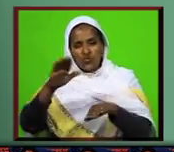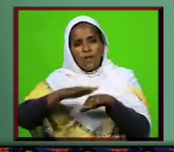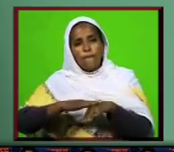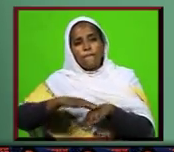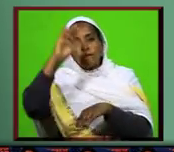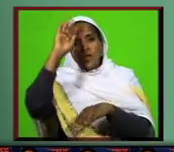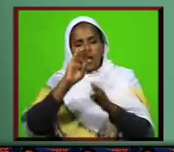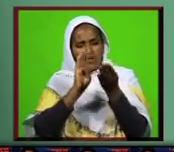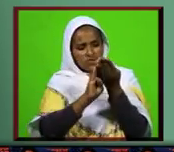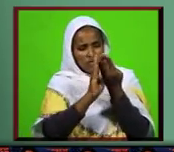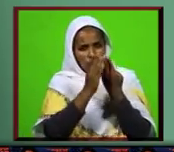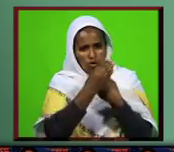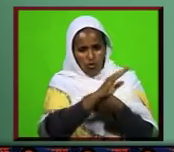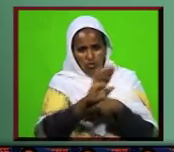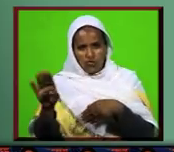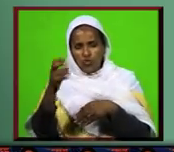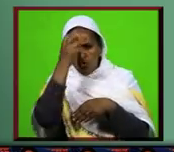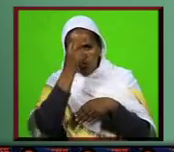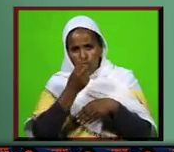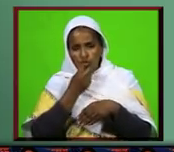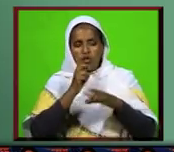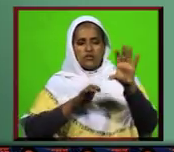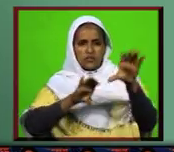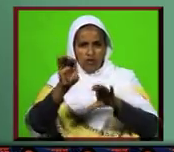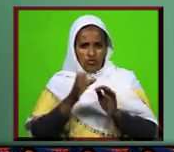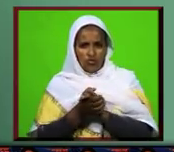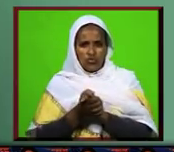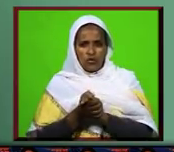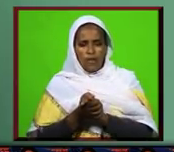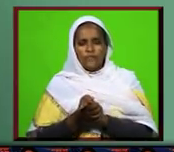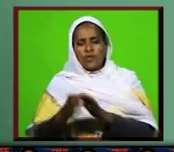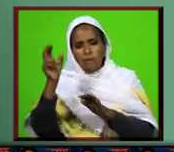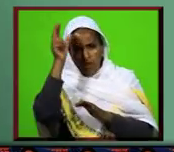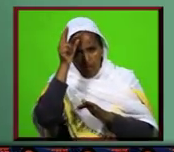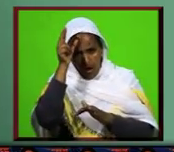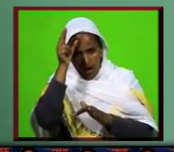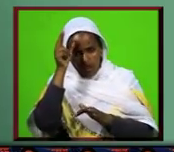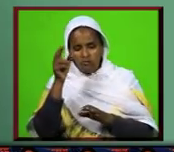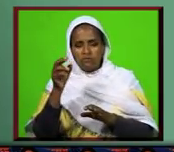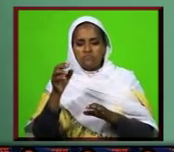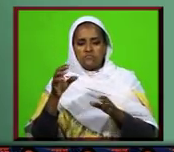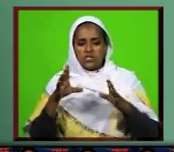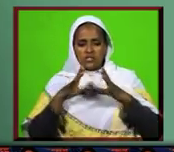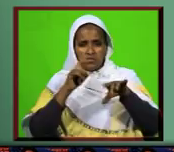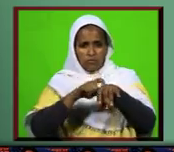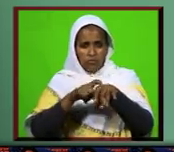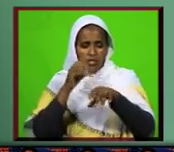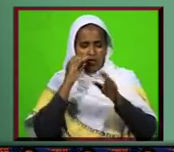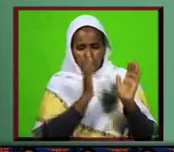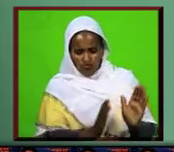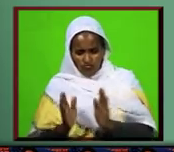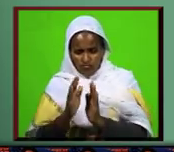በላይ ልትንከባከቧቸው ወላጅ ልታደርጓቸው በበዓል እቤታችሁ ምትደግሱት እንደግሳችሁ